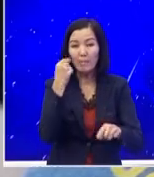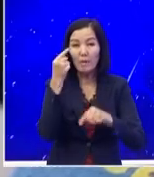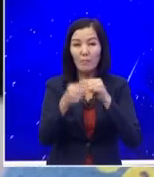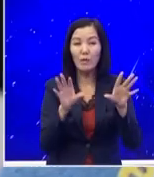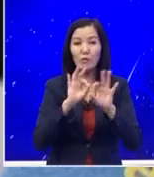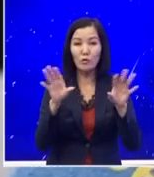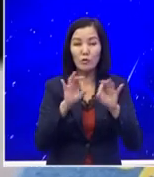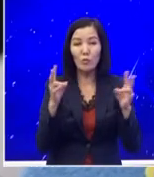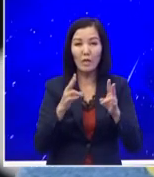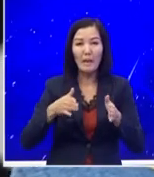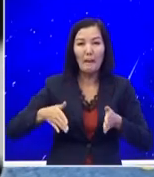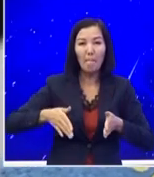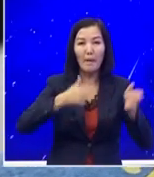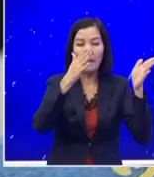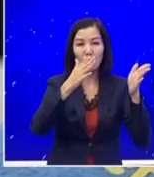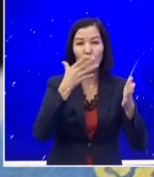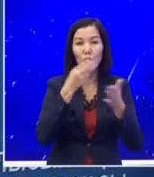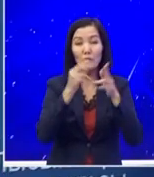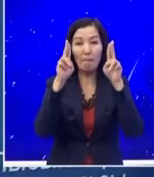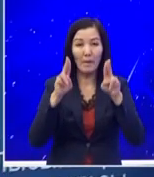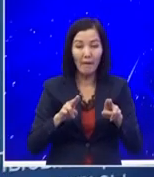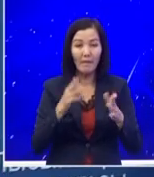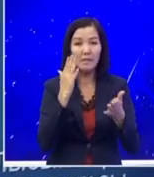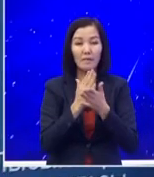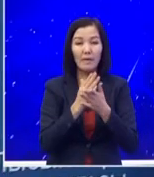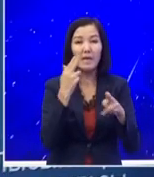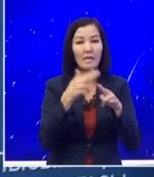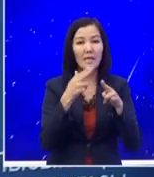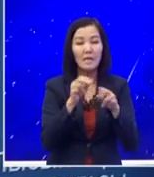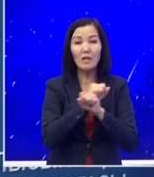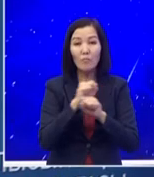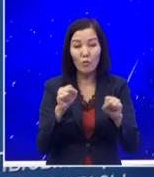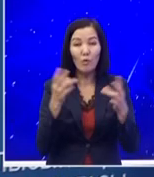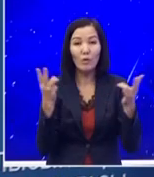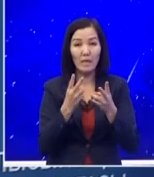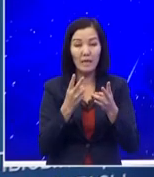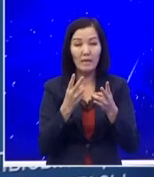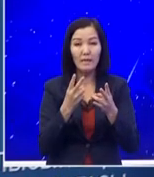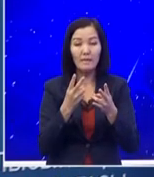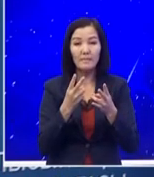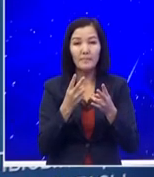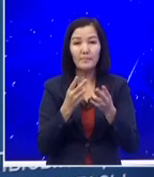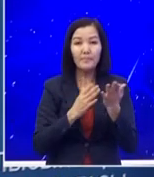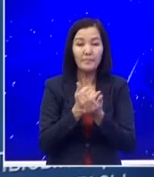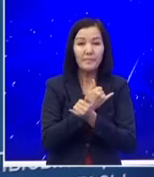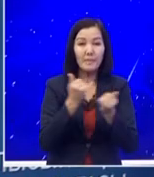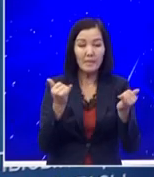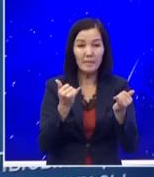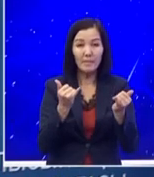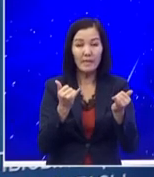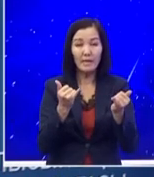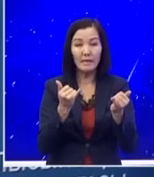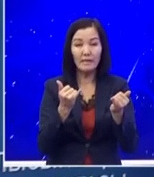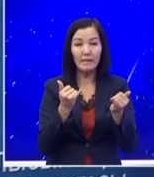табылады. Пандустың параметрлары бар өзінің. Кіріс топтарында кедергілер болмауы керек. Қызмет көрсету